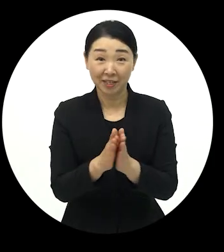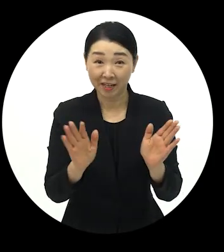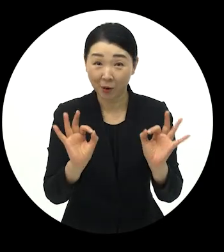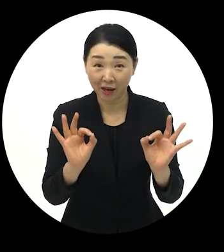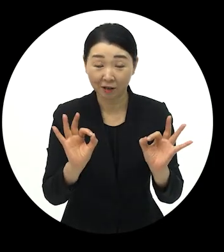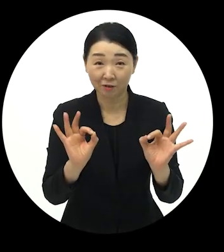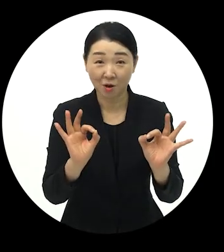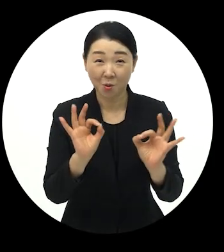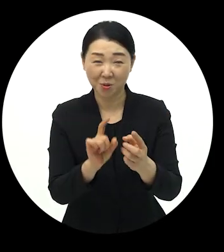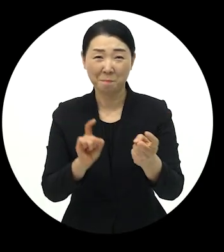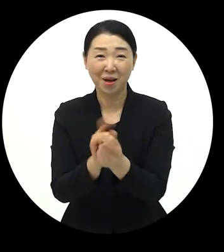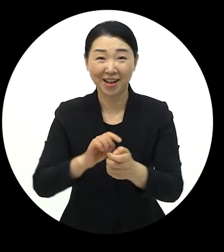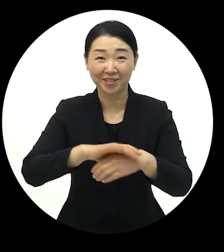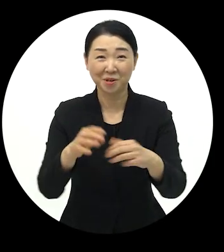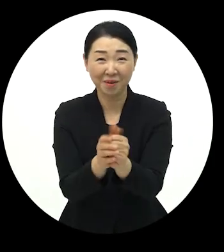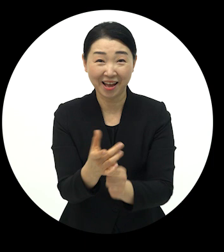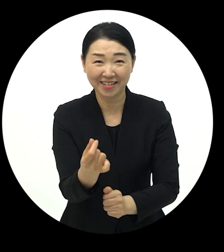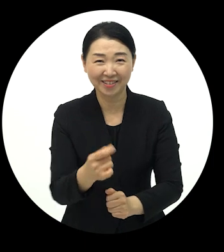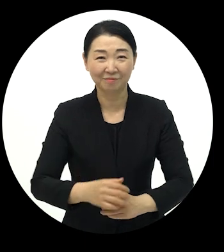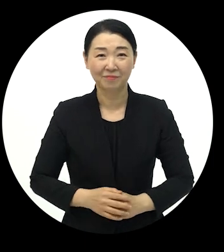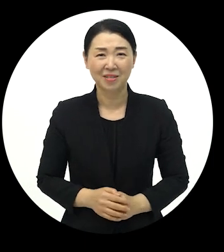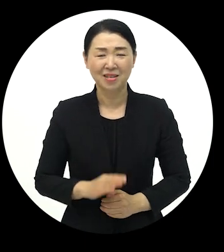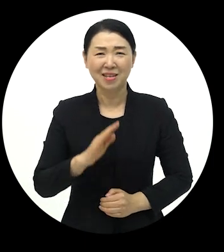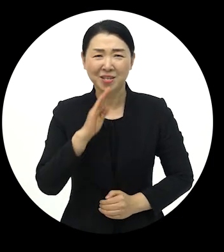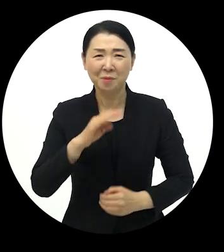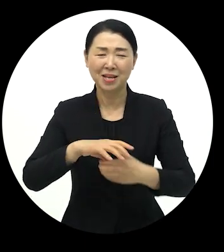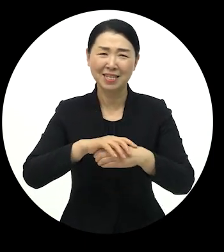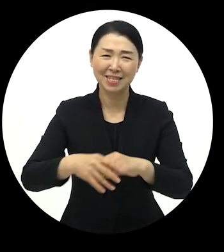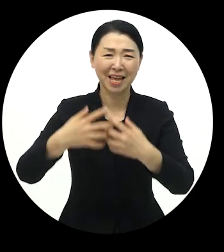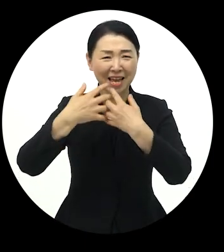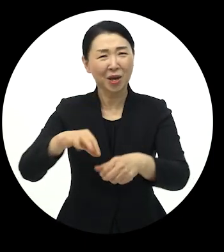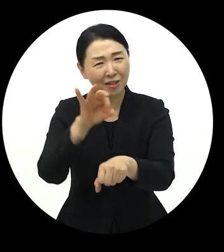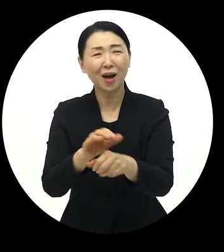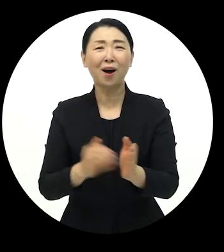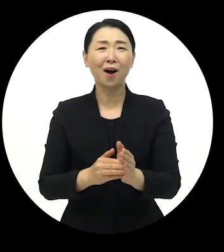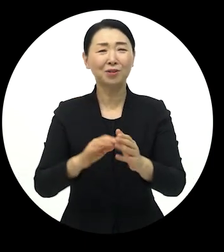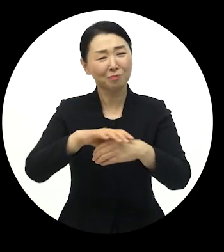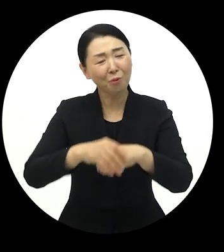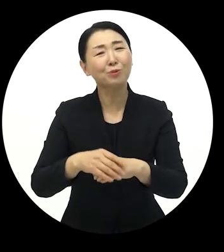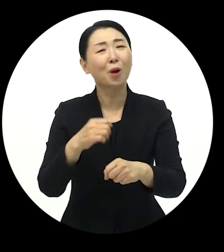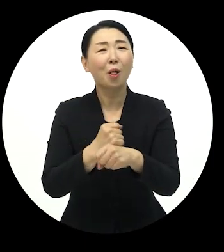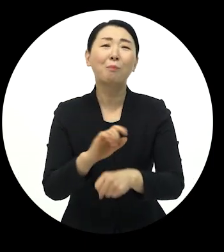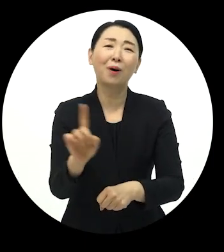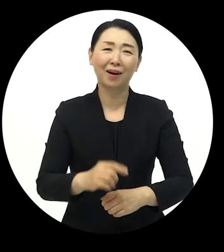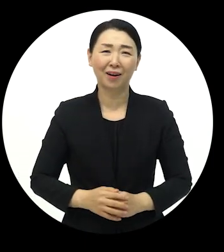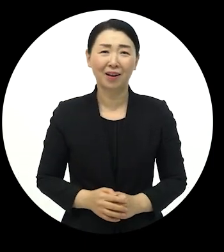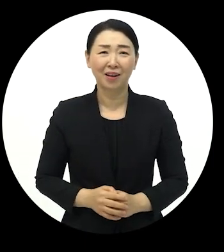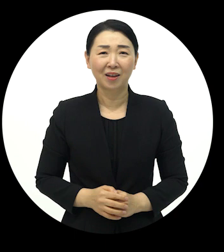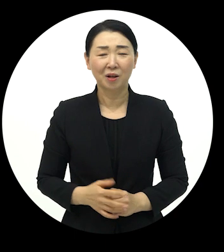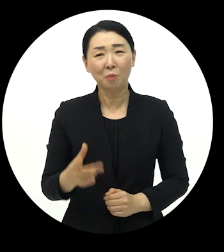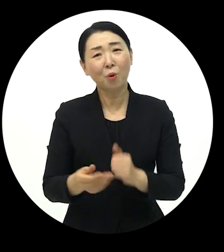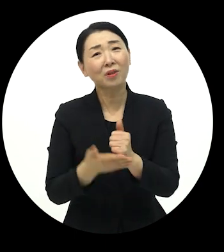자 이제 누른다. 오늘 걸리는 사람 설거지야. 진짜 식기 세척기 사자니까 21세기 그 손으로 해.